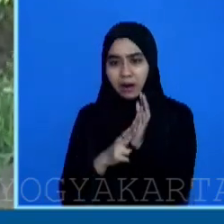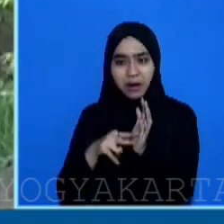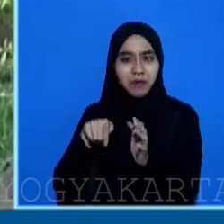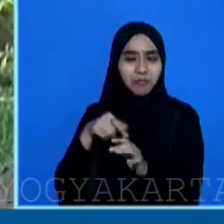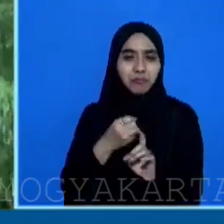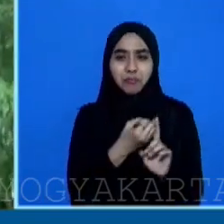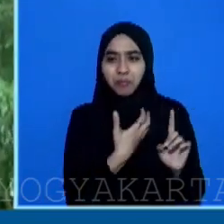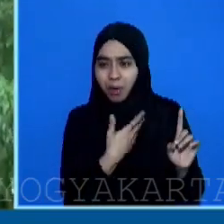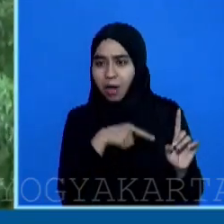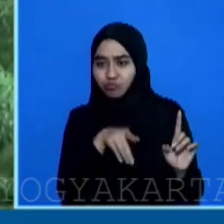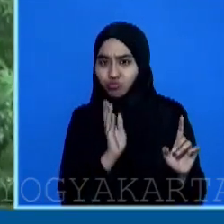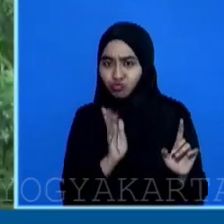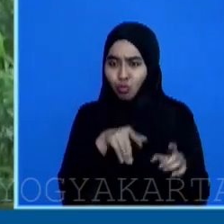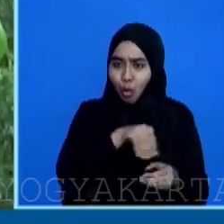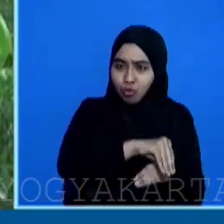inangampunganen